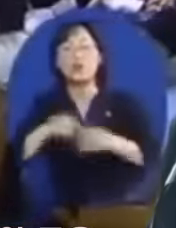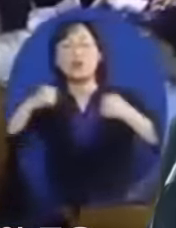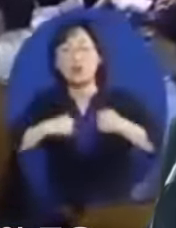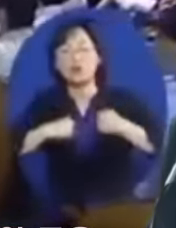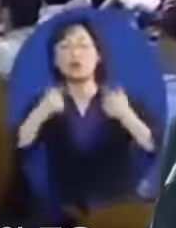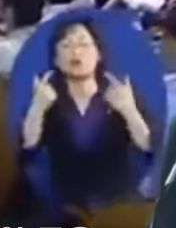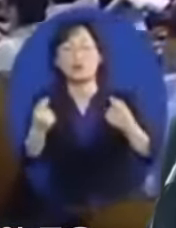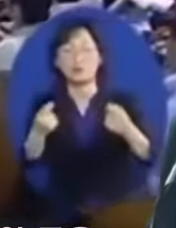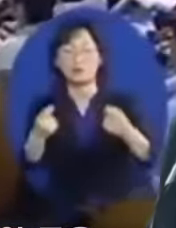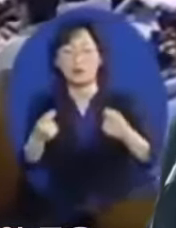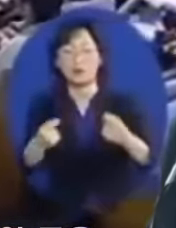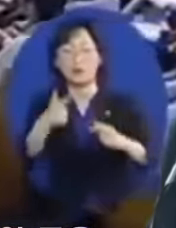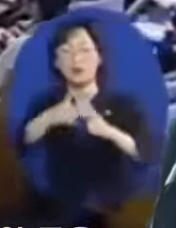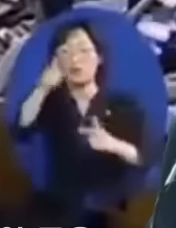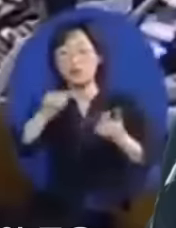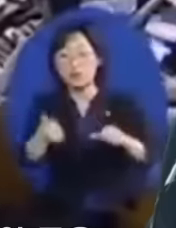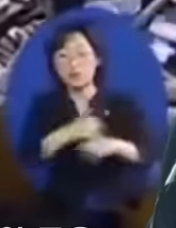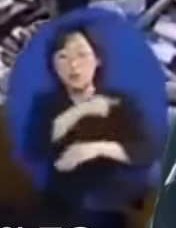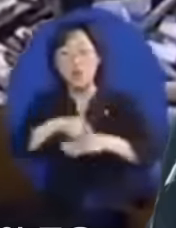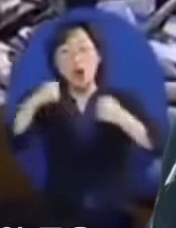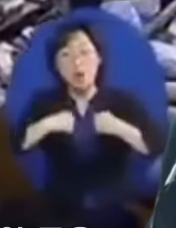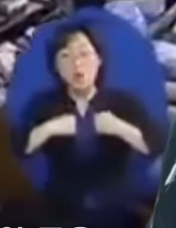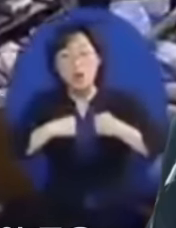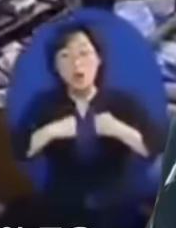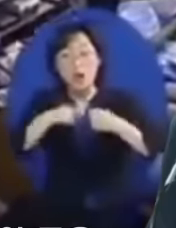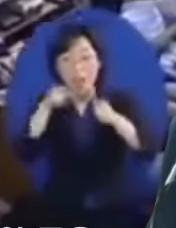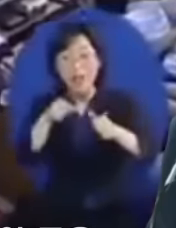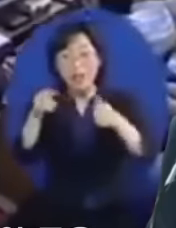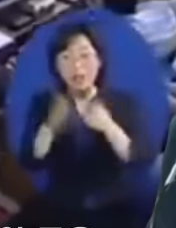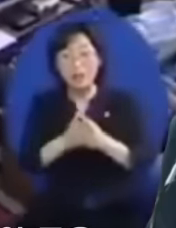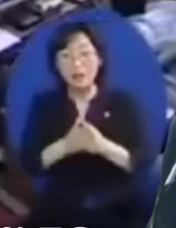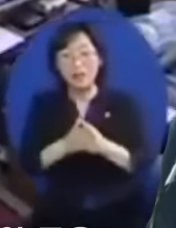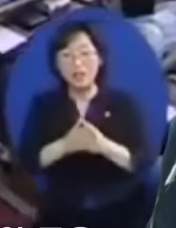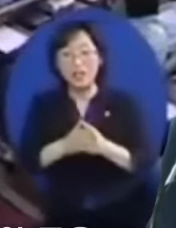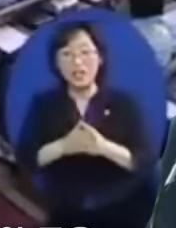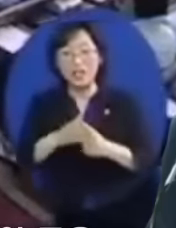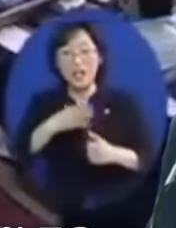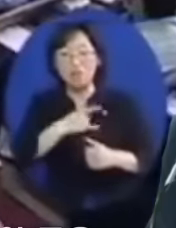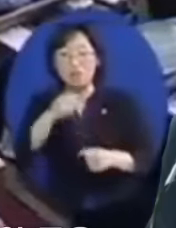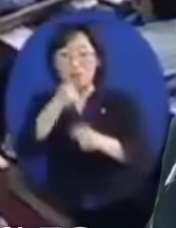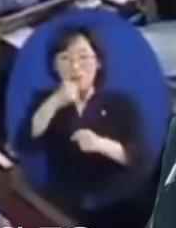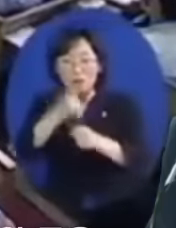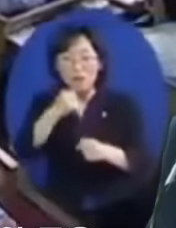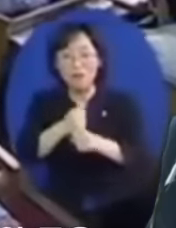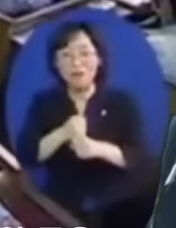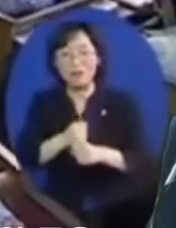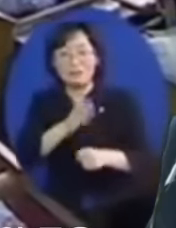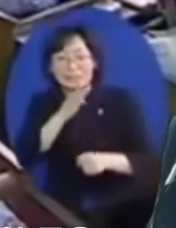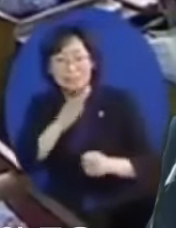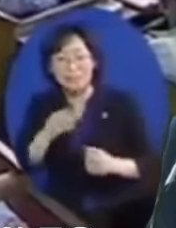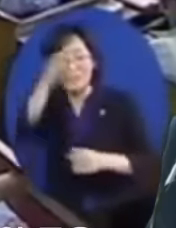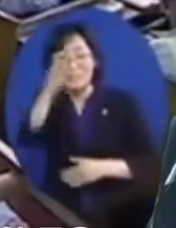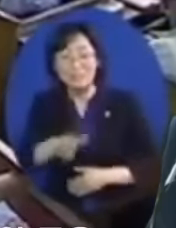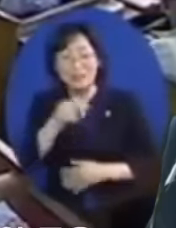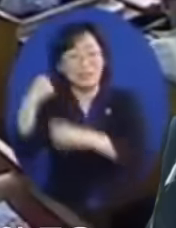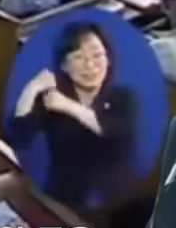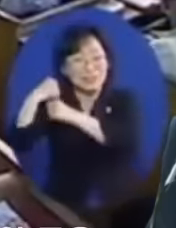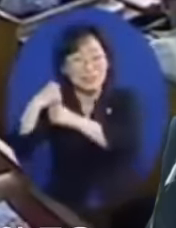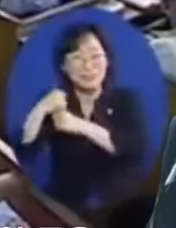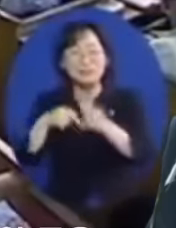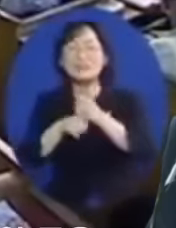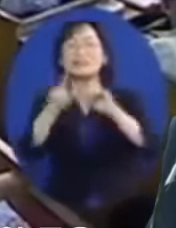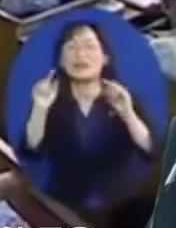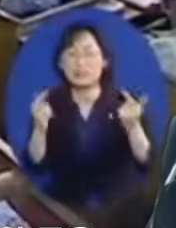것입니다. 예수의 죽음을 걸머지라고 한다고 예수 그리스도의 죽음을 만들어가지고서 내가 진짜로 등에 걸머지고 등이라는 것은